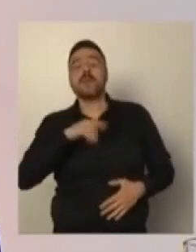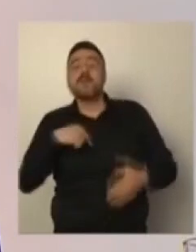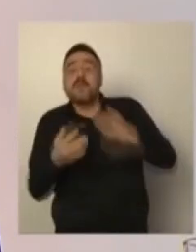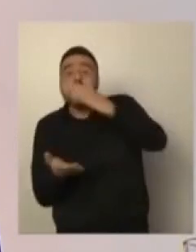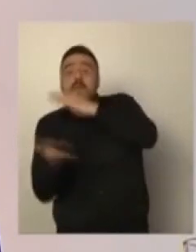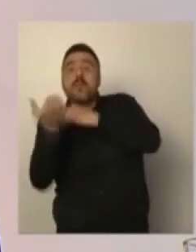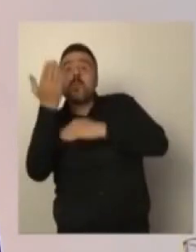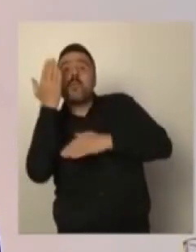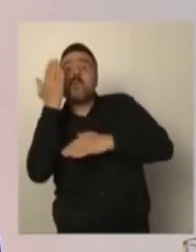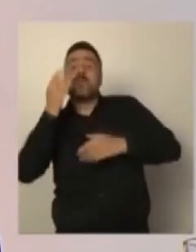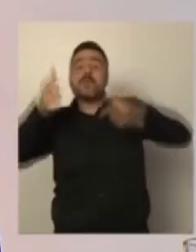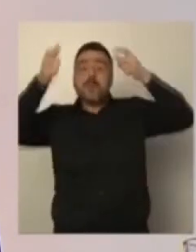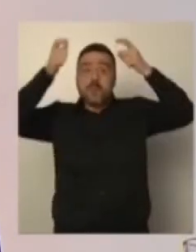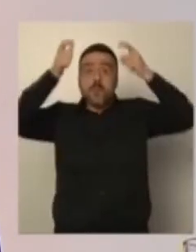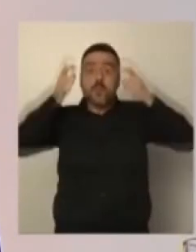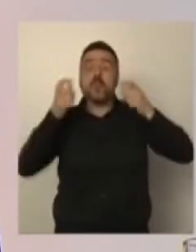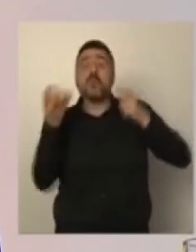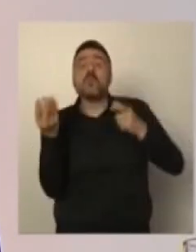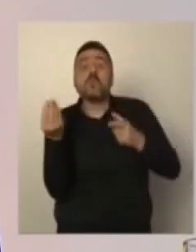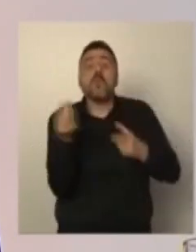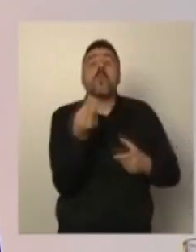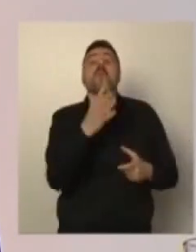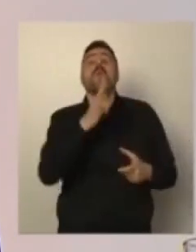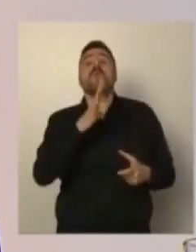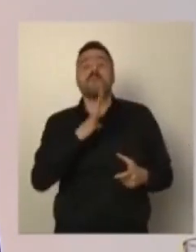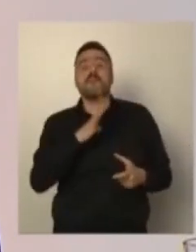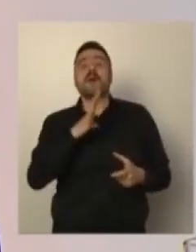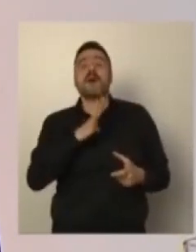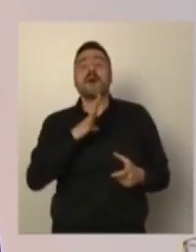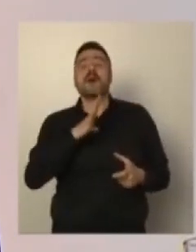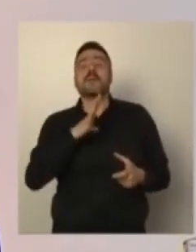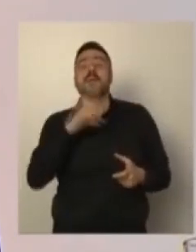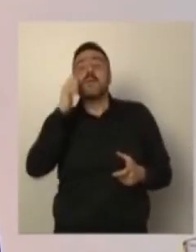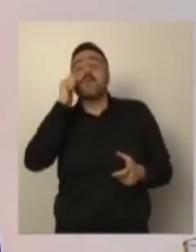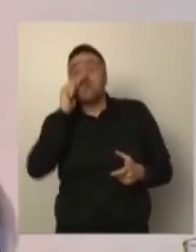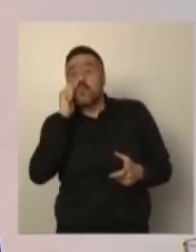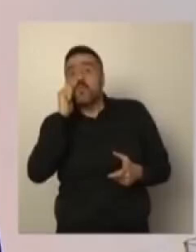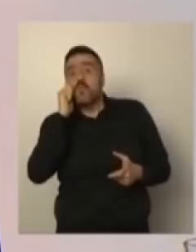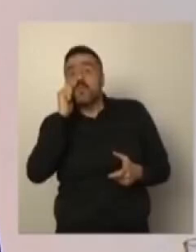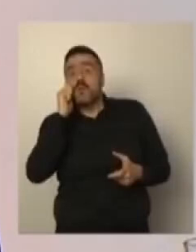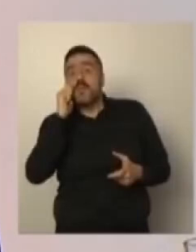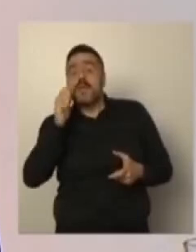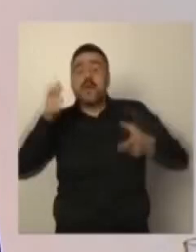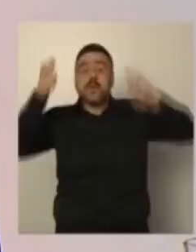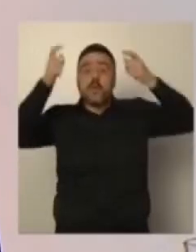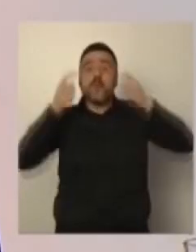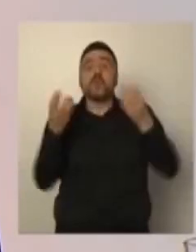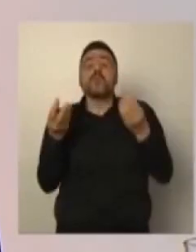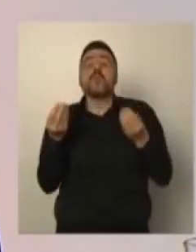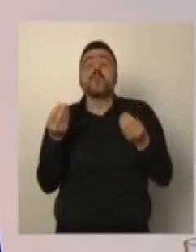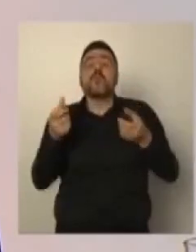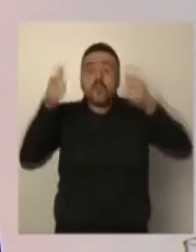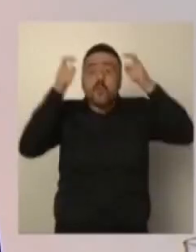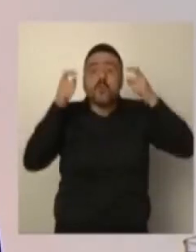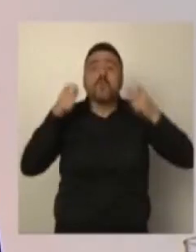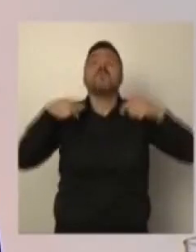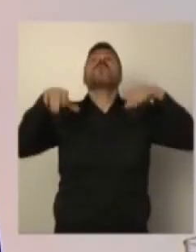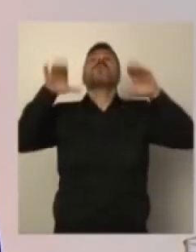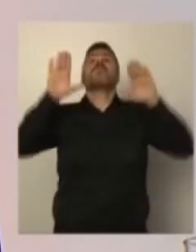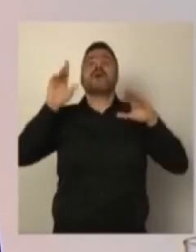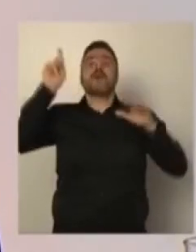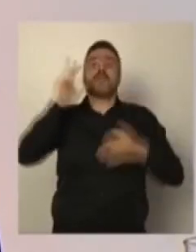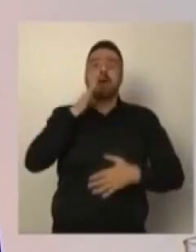öncekilerin üzerine yüklediğin o ağır yükleri bizim üzerimize yükleme ya Rabbi diye dua etmemizi